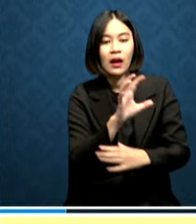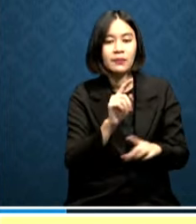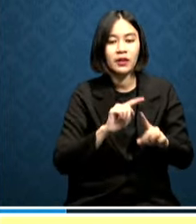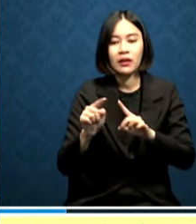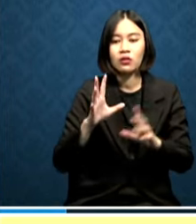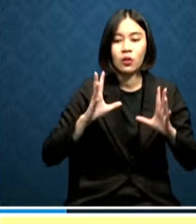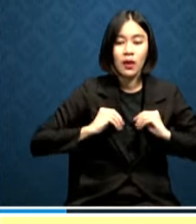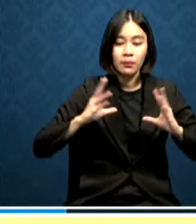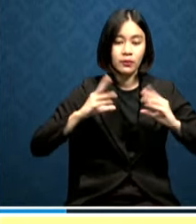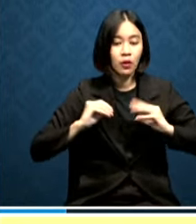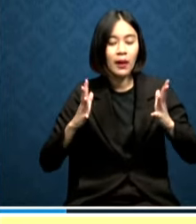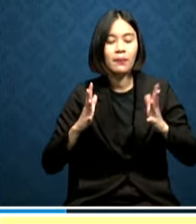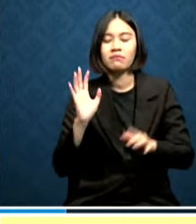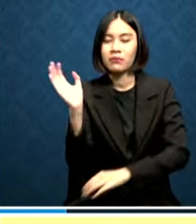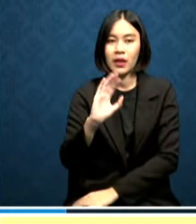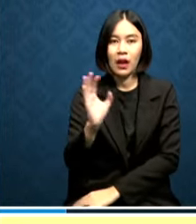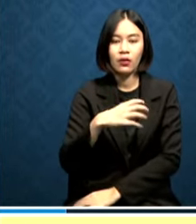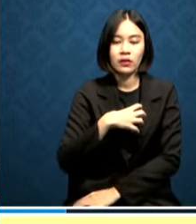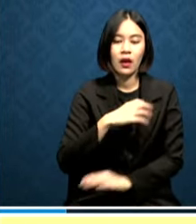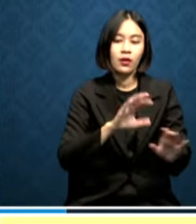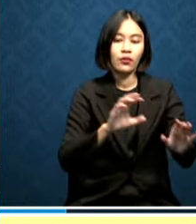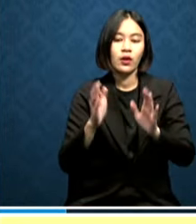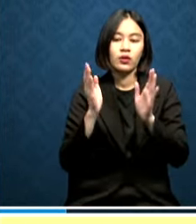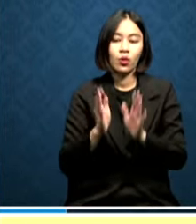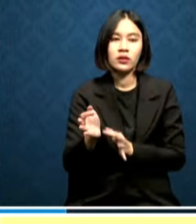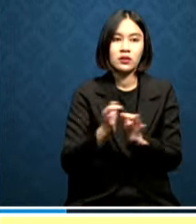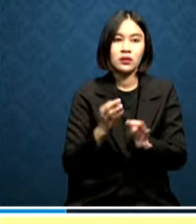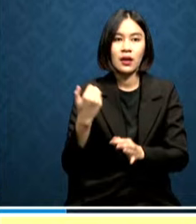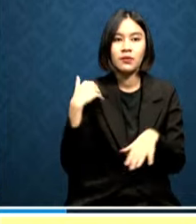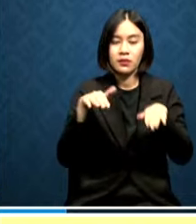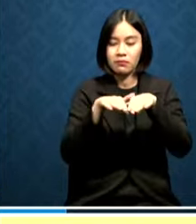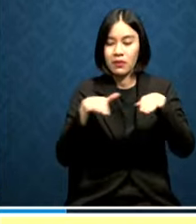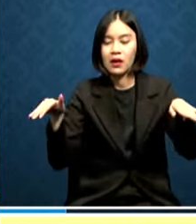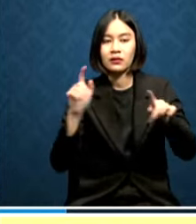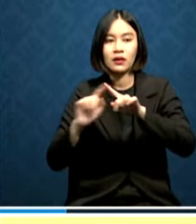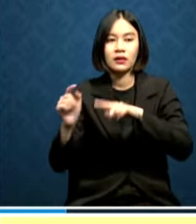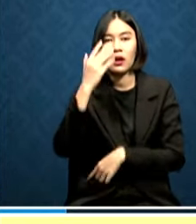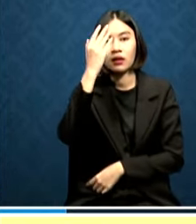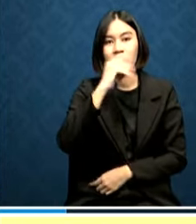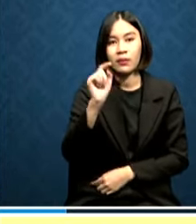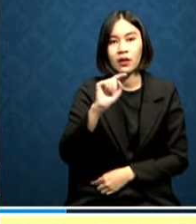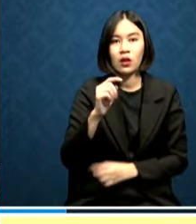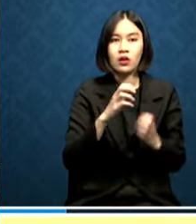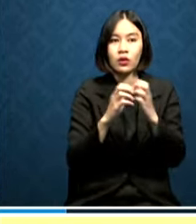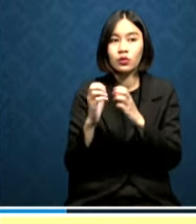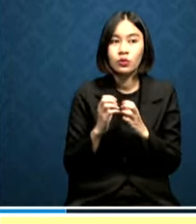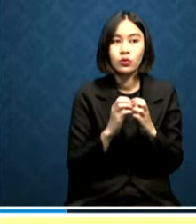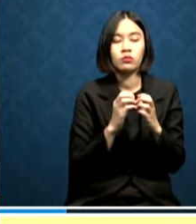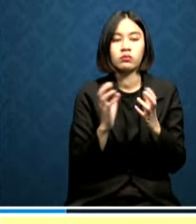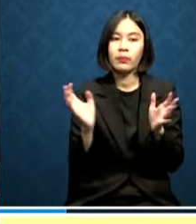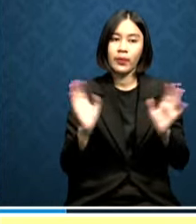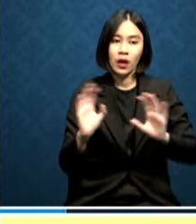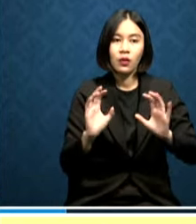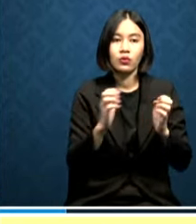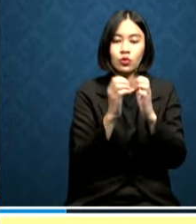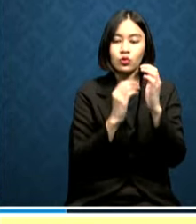อบนะฮะผมอยากจะฝากท่านผู้ชี้แจงนะครับว่าควรจะมีมาตรการอะไรที่ไม่ไปลุกล้ำนะฮะไม่ไป